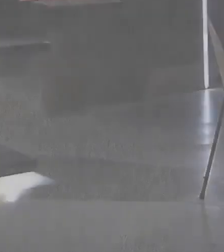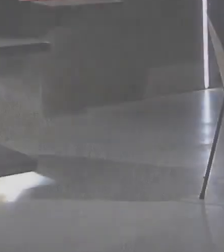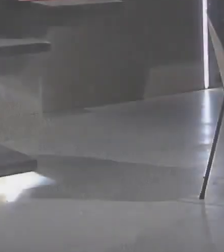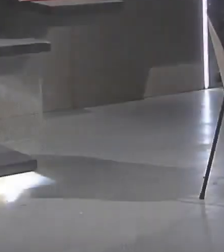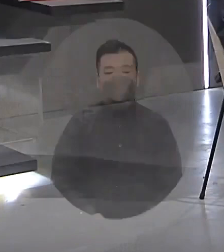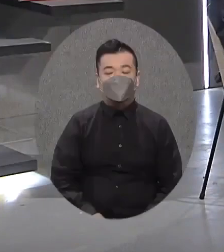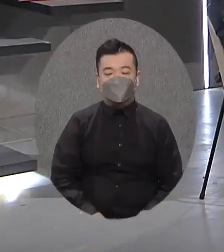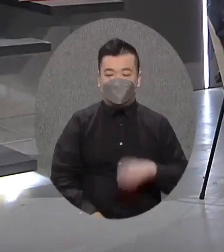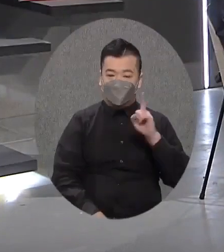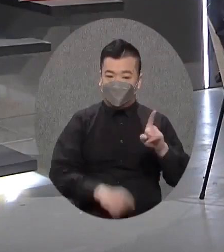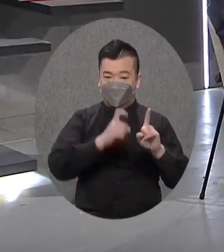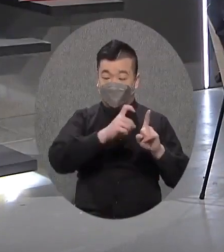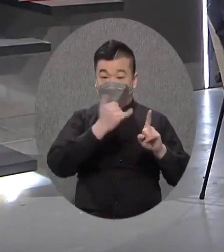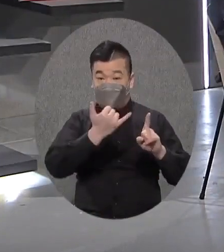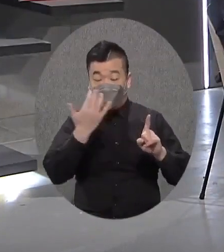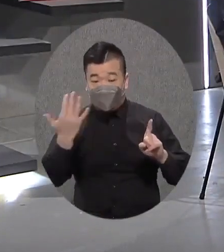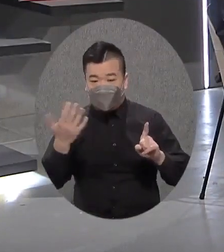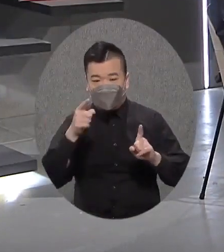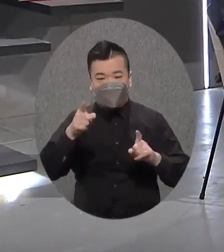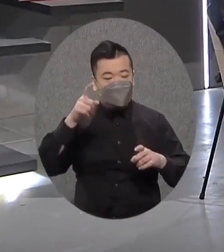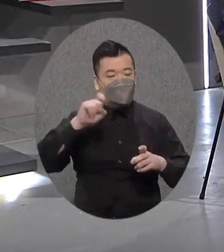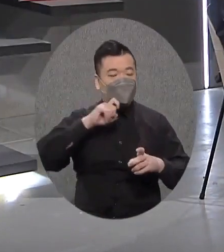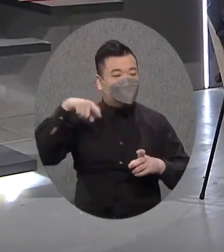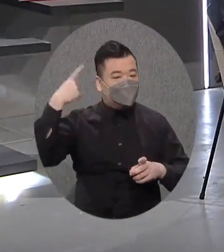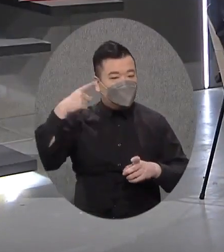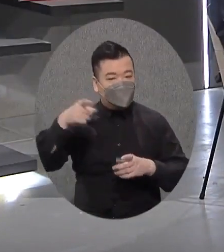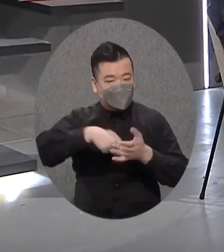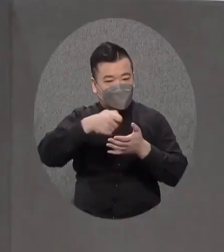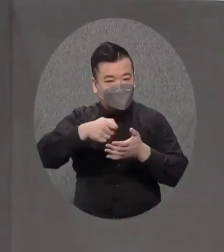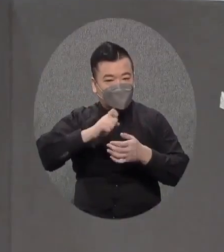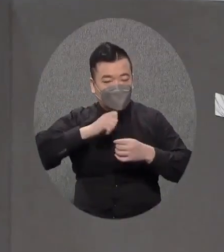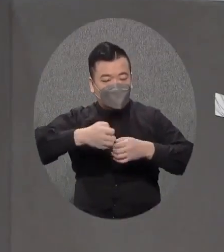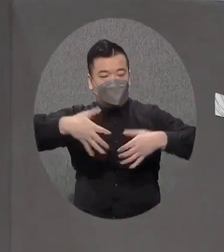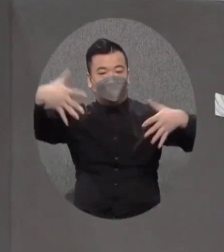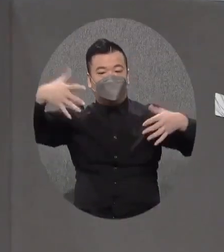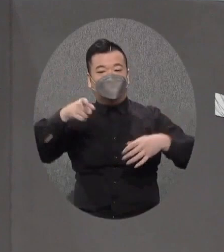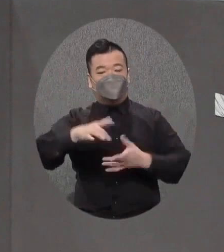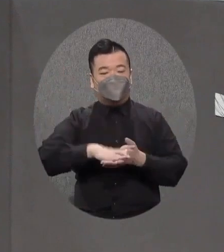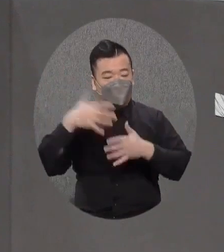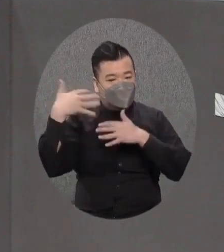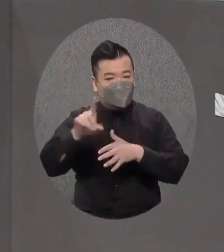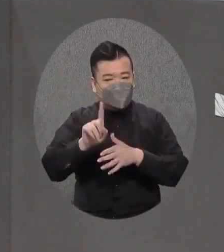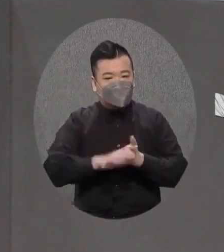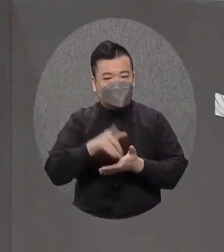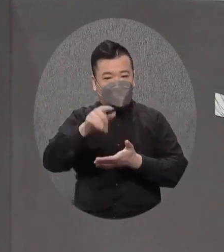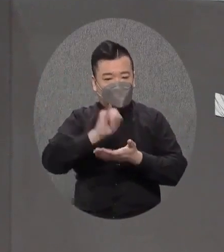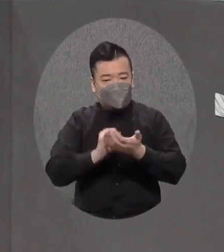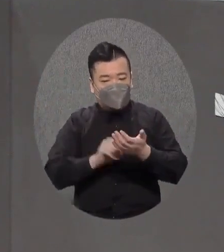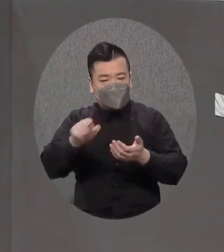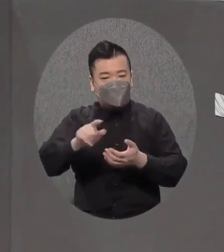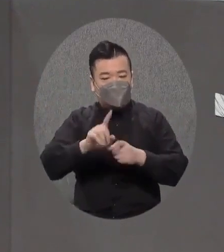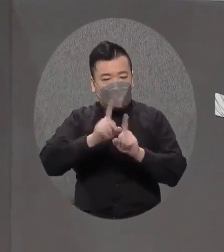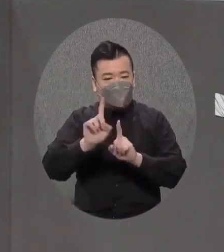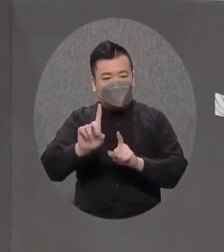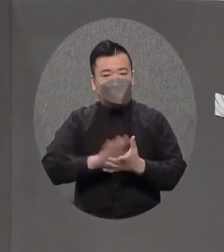去到六十年代咧，喺美國就興起咗一股版畫嘅熱潮。當時就非常之流行普普藝術，佢嘅代表人